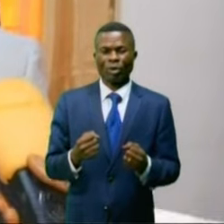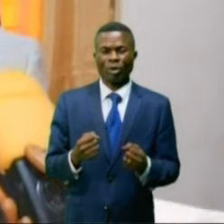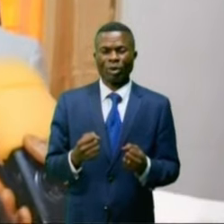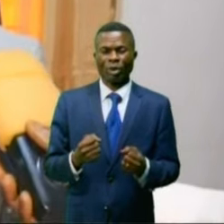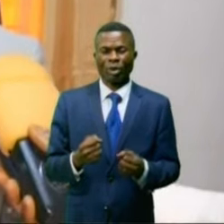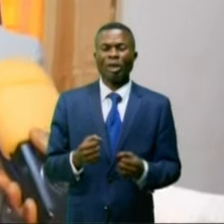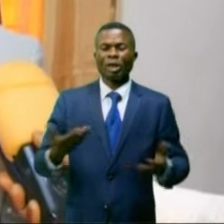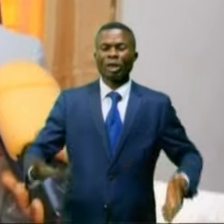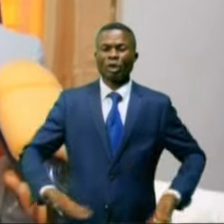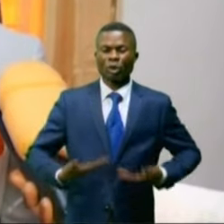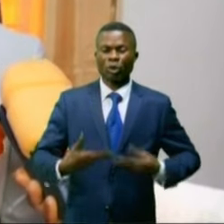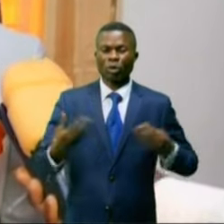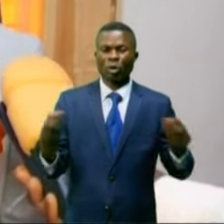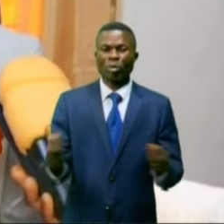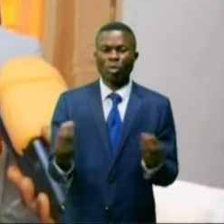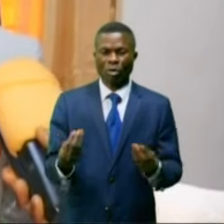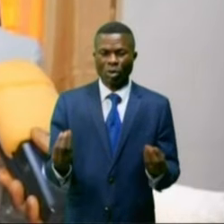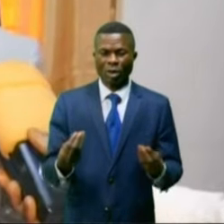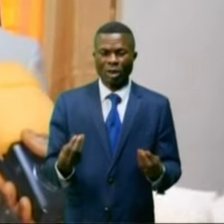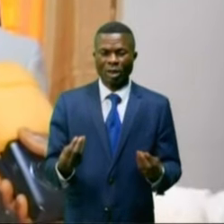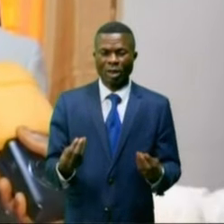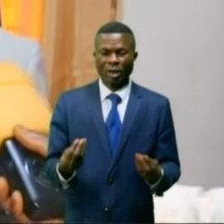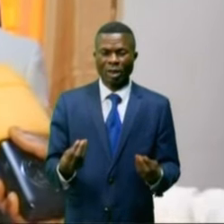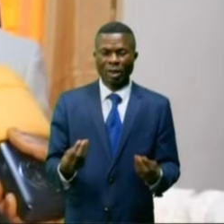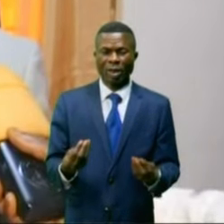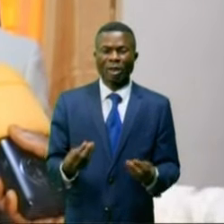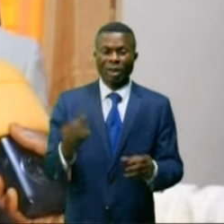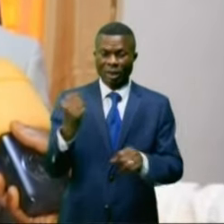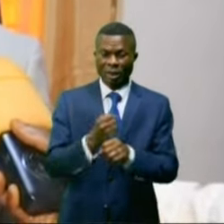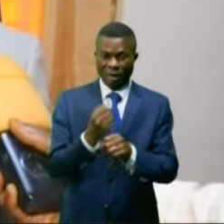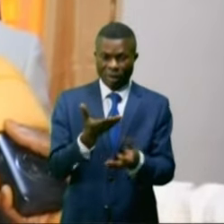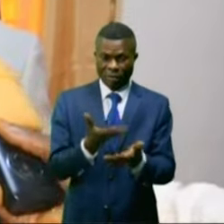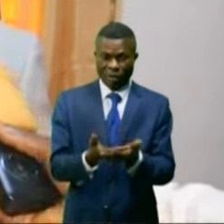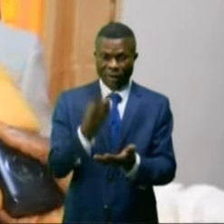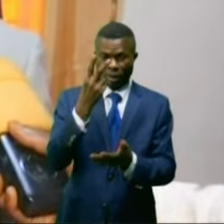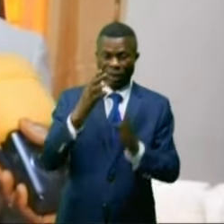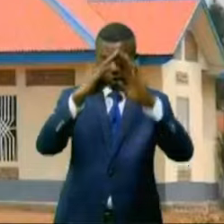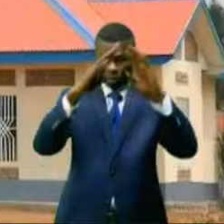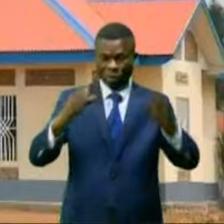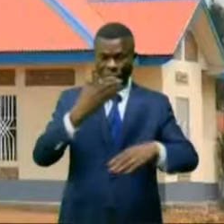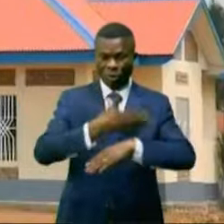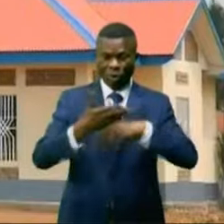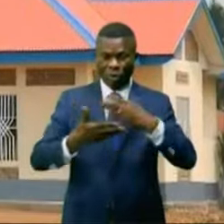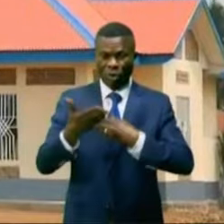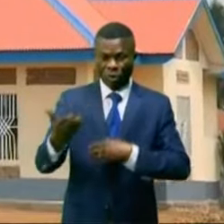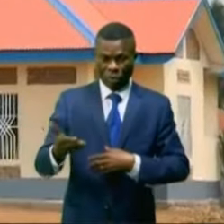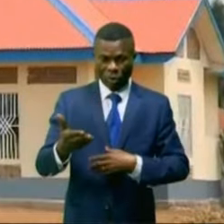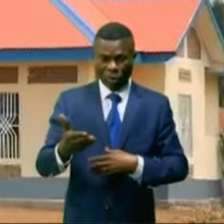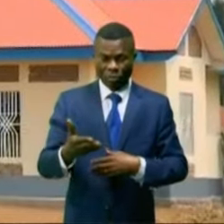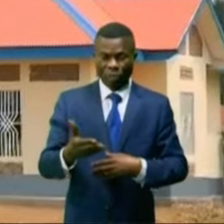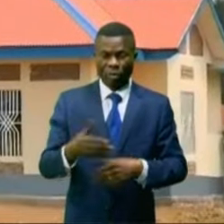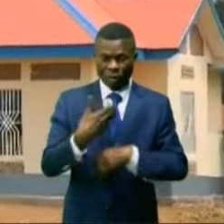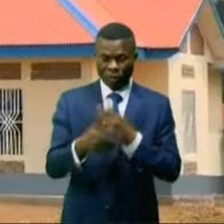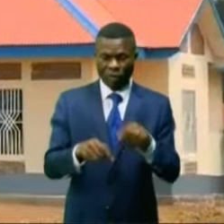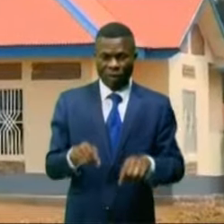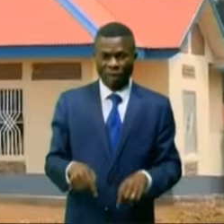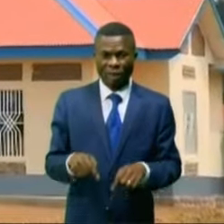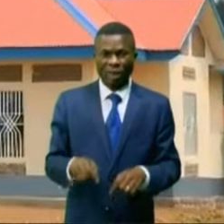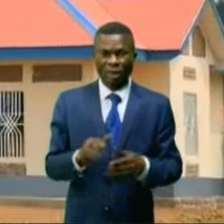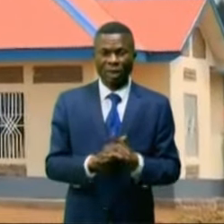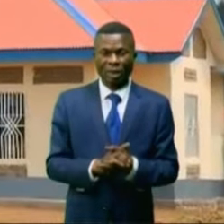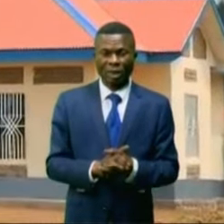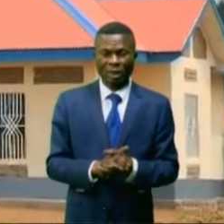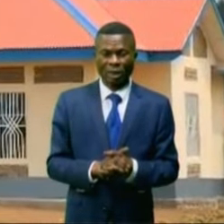Joie parce que ce travail que nous avons produit